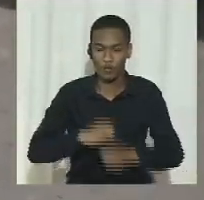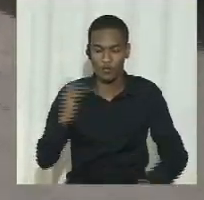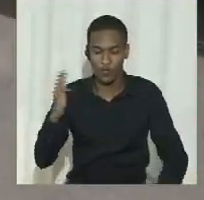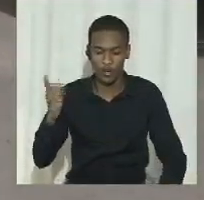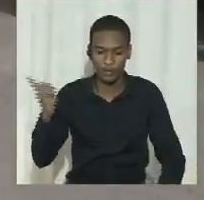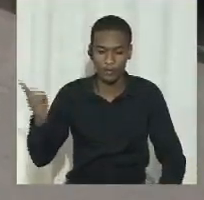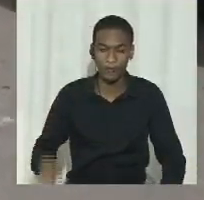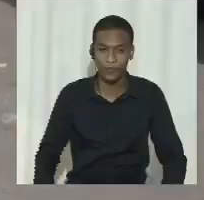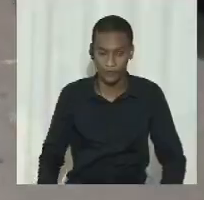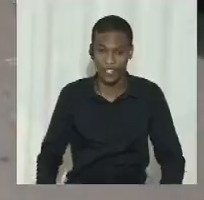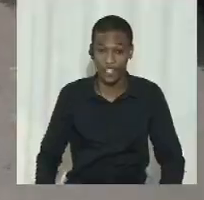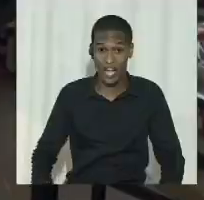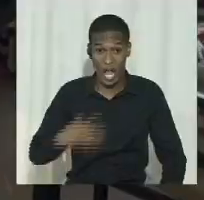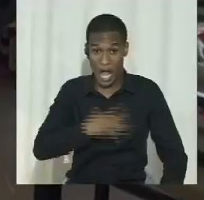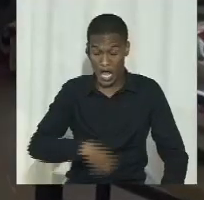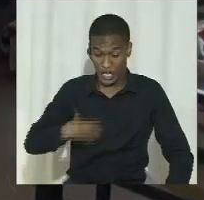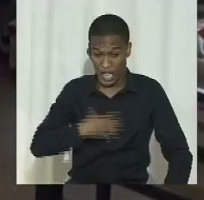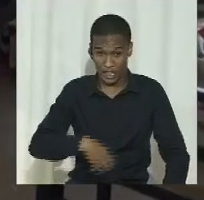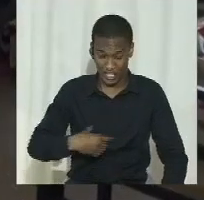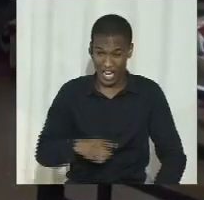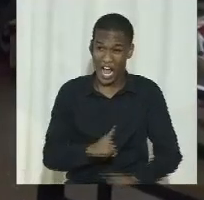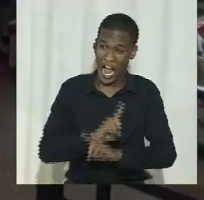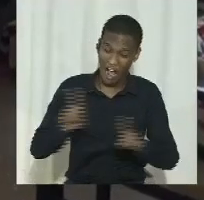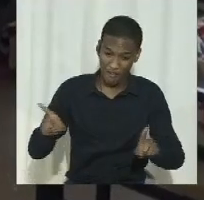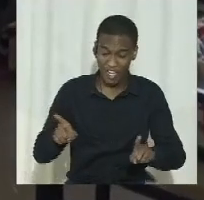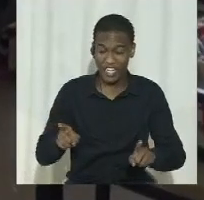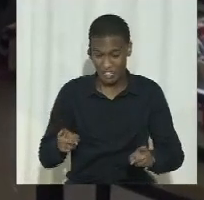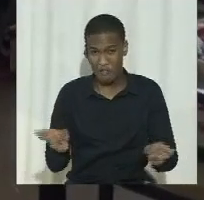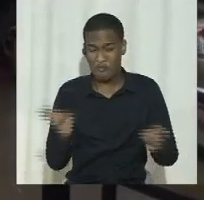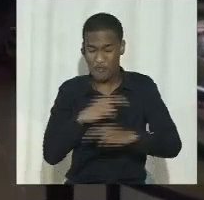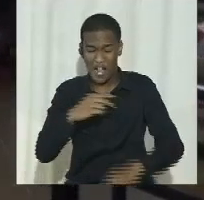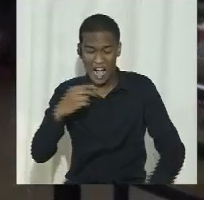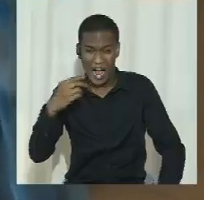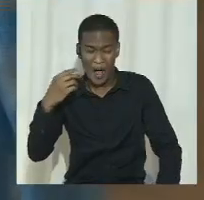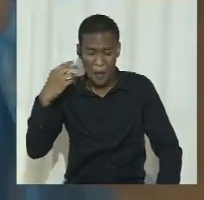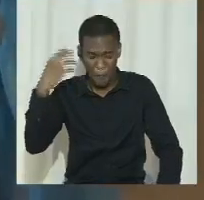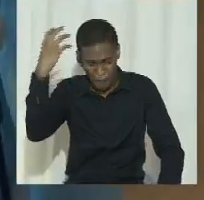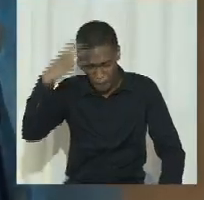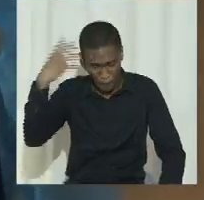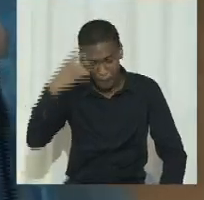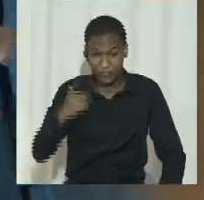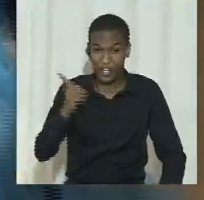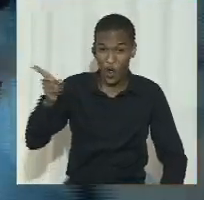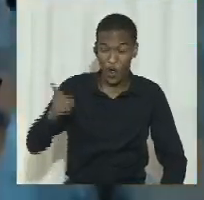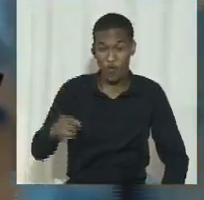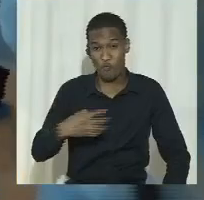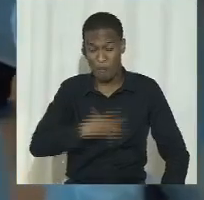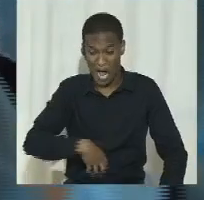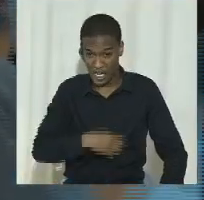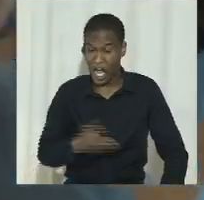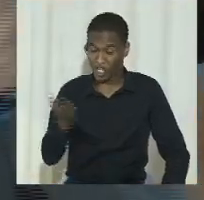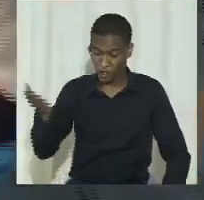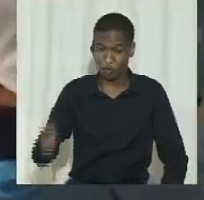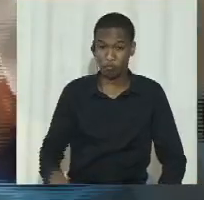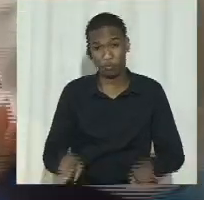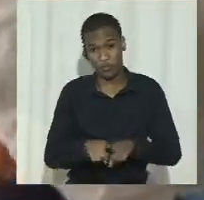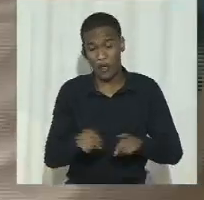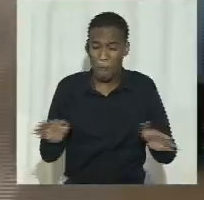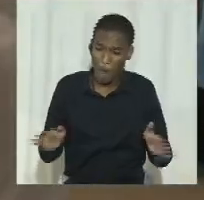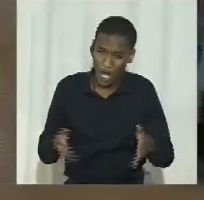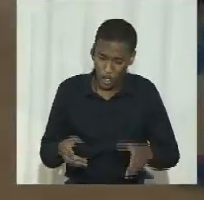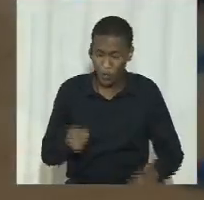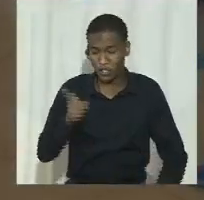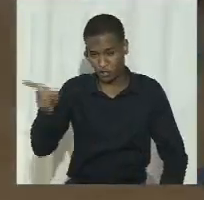ankoatra ny aretina izay efa mahazo miteraka fikorotana ny saina eo amin'ireo marary ihany koa ny tahotra sy ny fitaintainana ny amin'ny fitsaboana